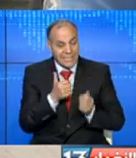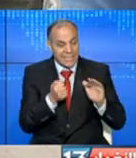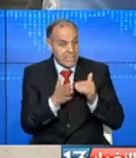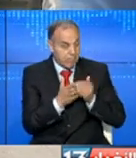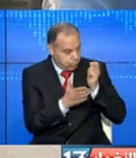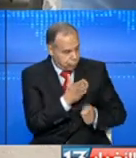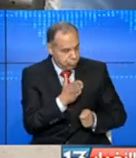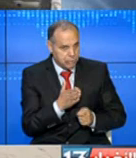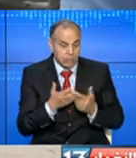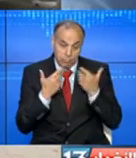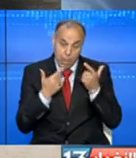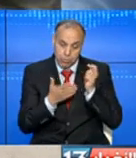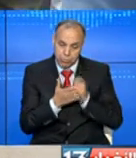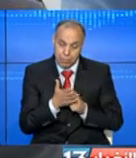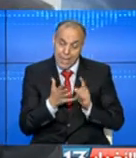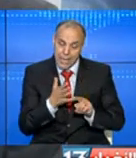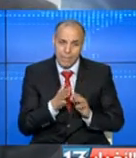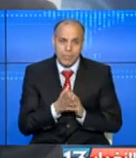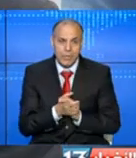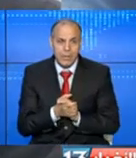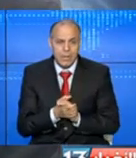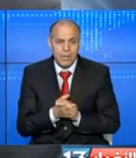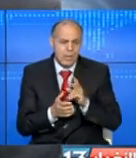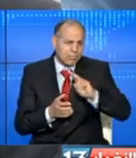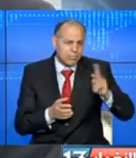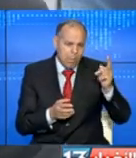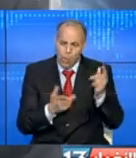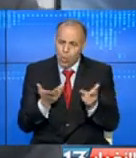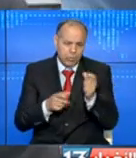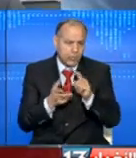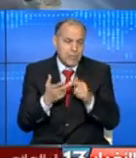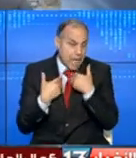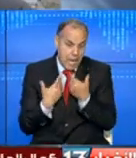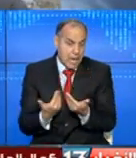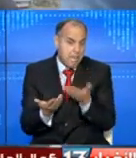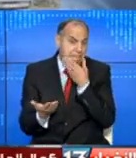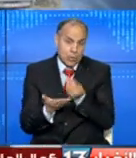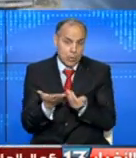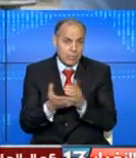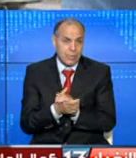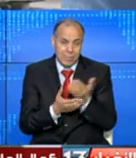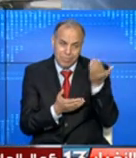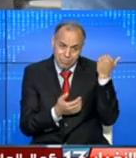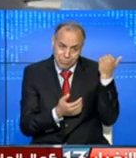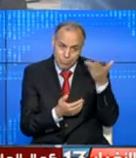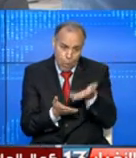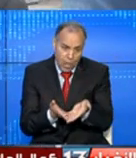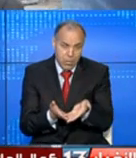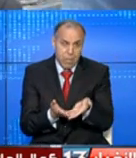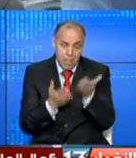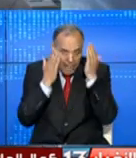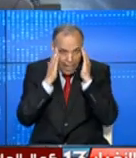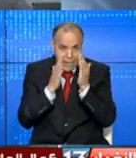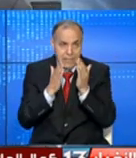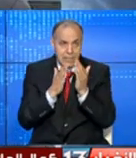لستين دينار. هذه آخر مرحلة. مرحلات مختلفة، معناها كل احنا الأيامات ذوما يعني ركزنا